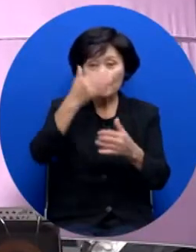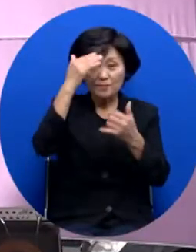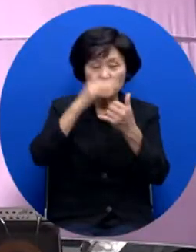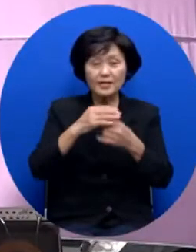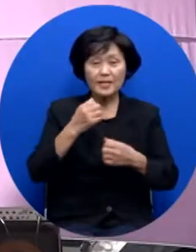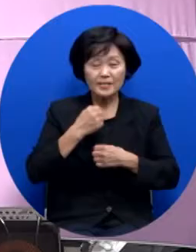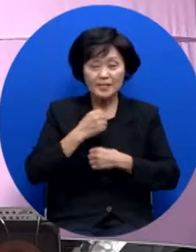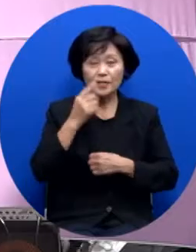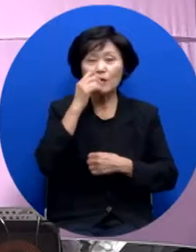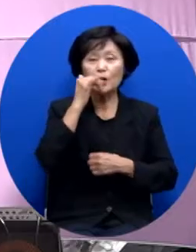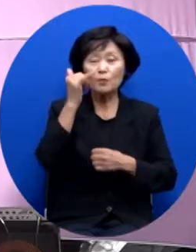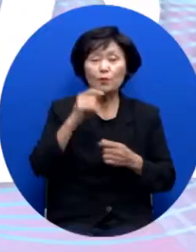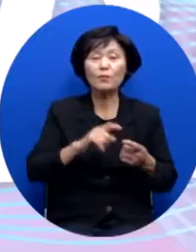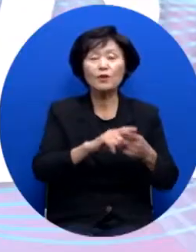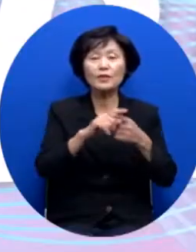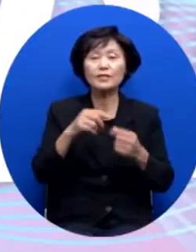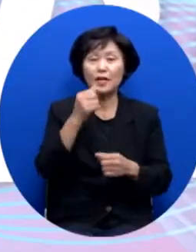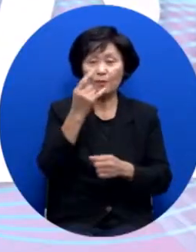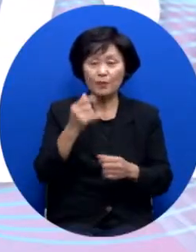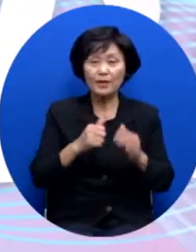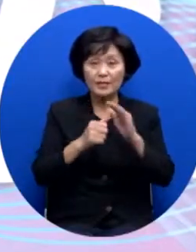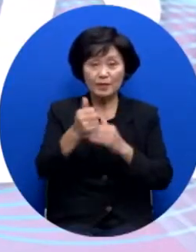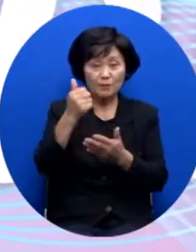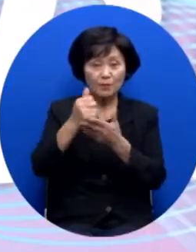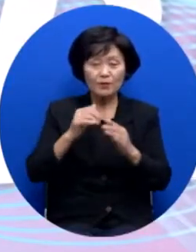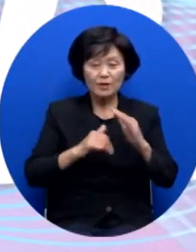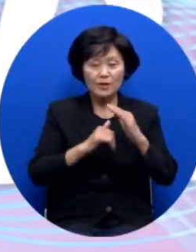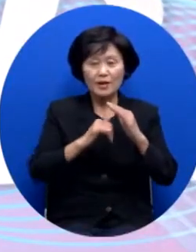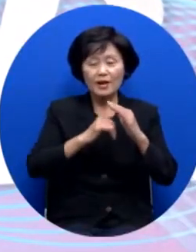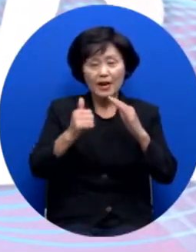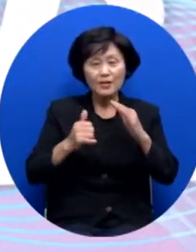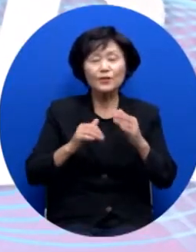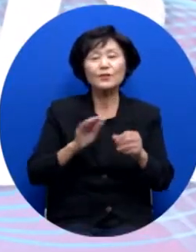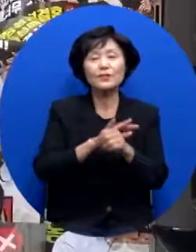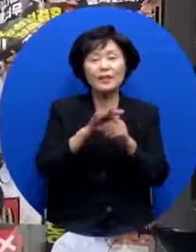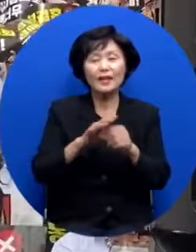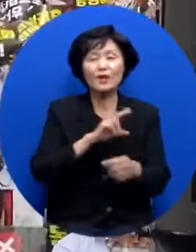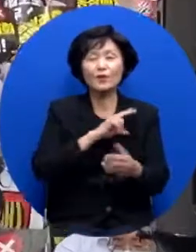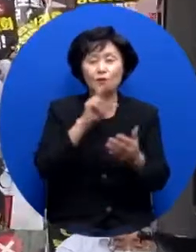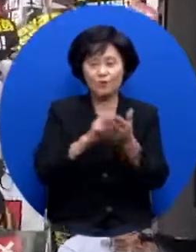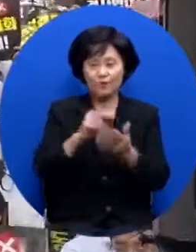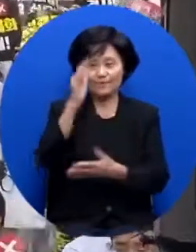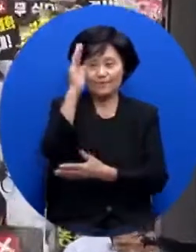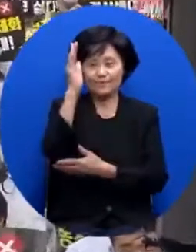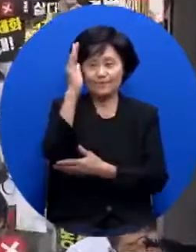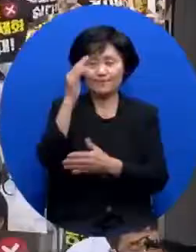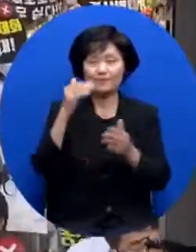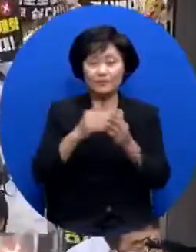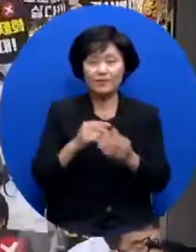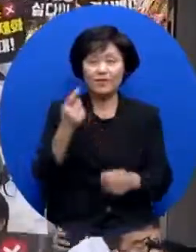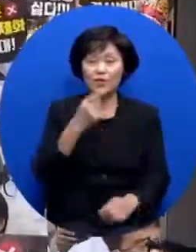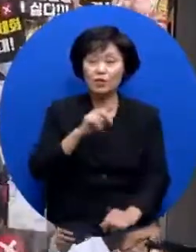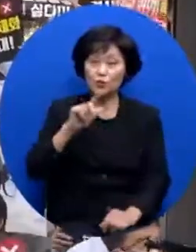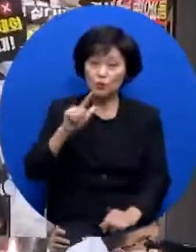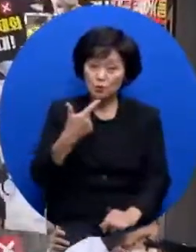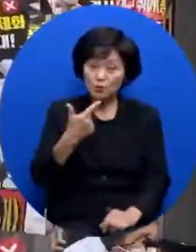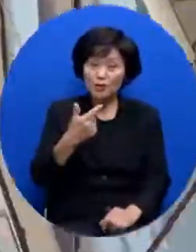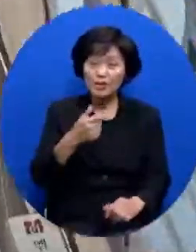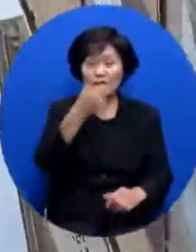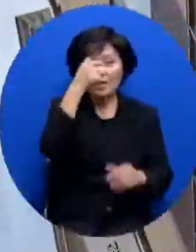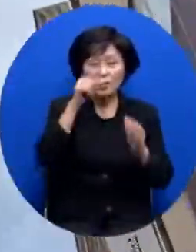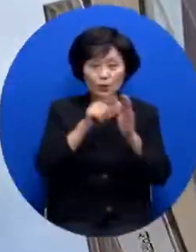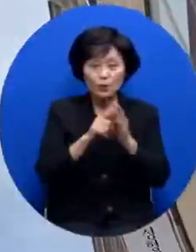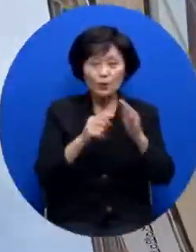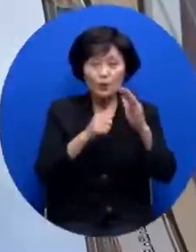지키기 학부모연합회 김성미 대표가 가족 사랑을 주제로 메시지를 전했습니다. 1,600개 기독교계 대표